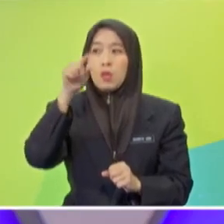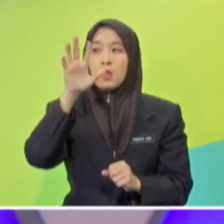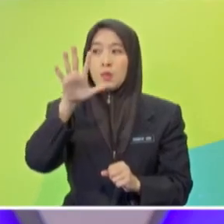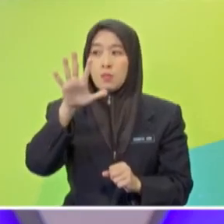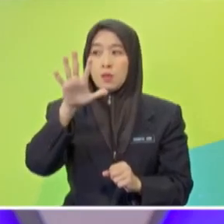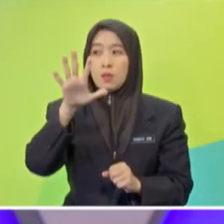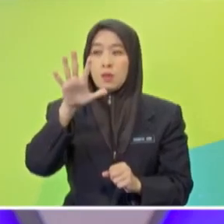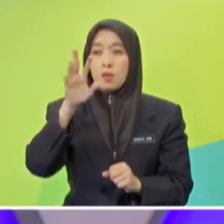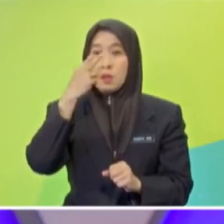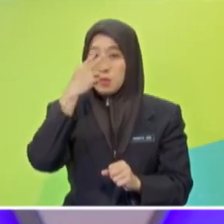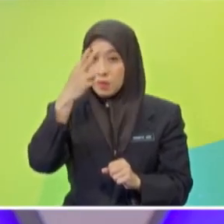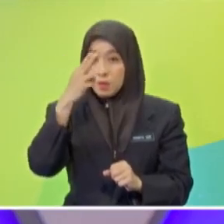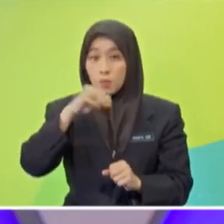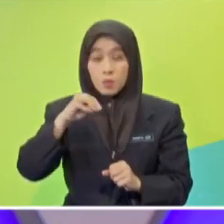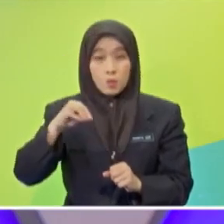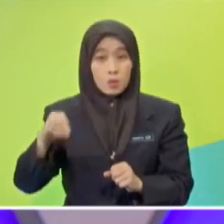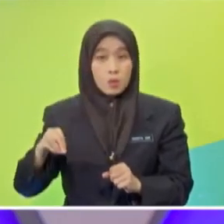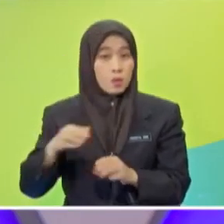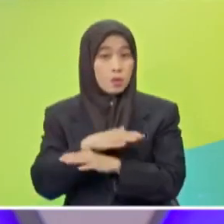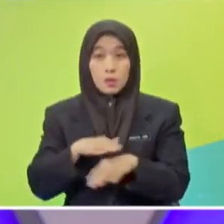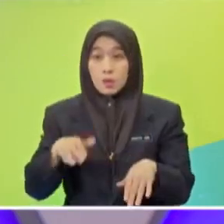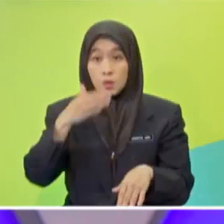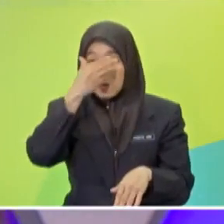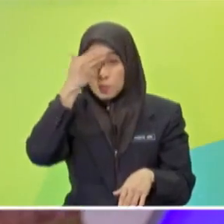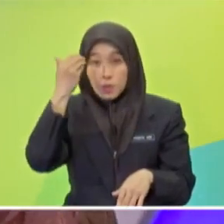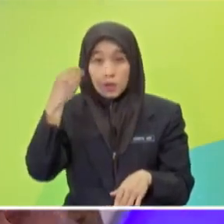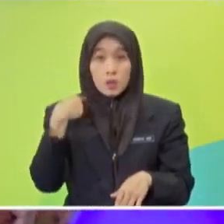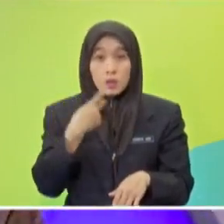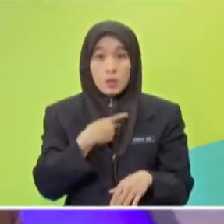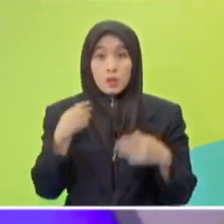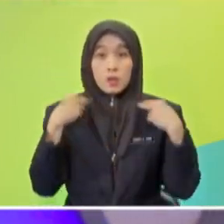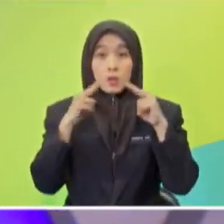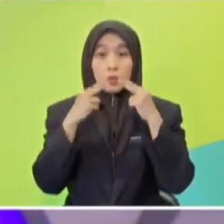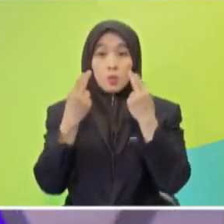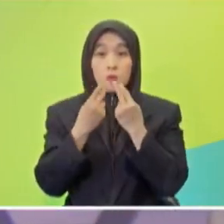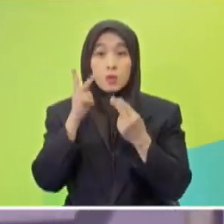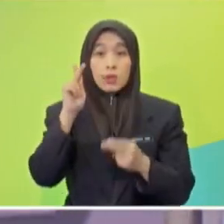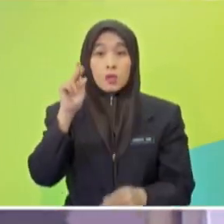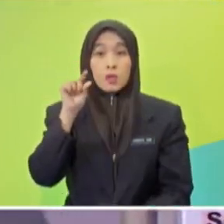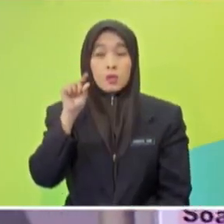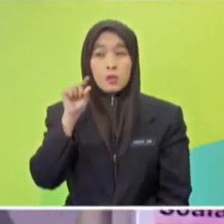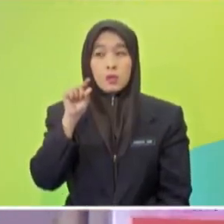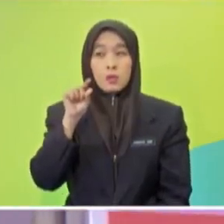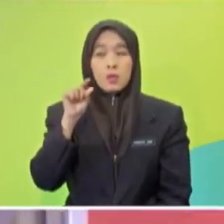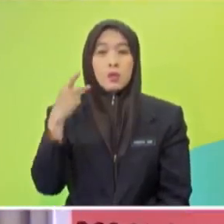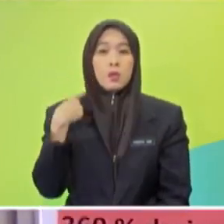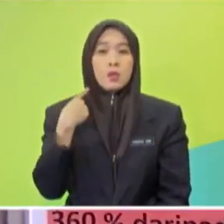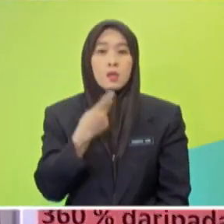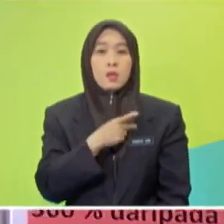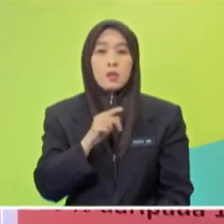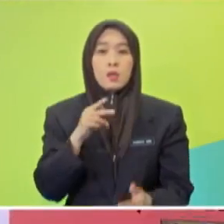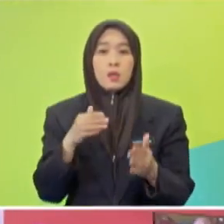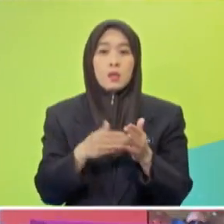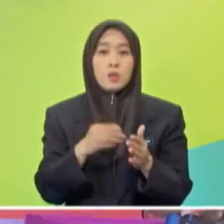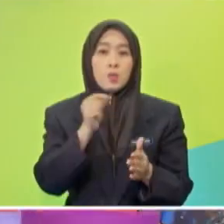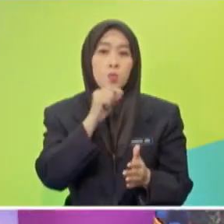tapi jangan lupa ya kita ada Yuni Kizi jadi kita kena tuli